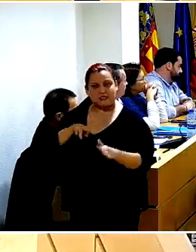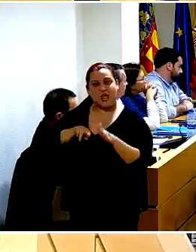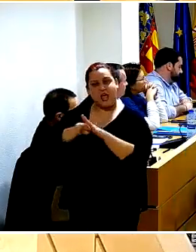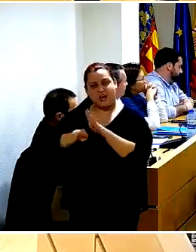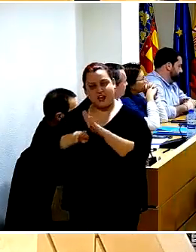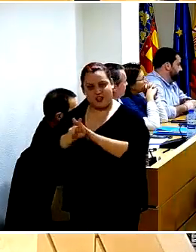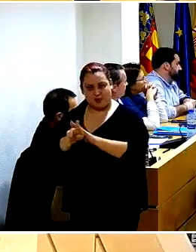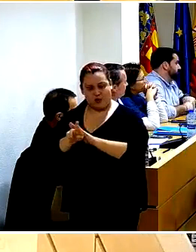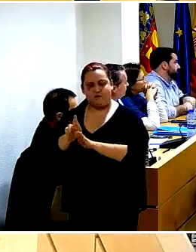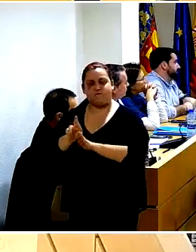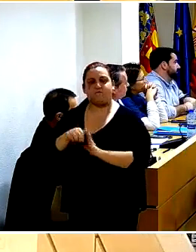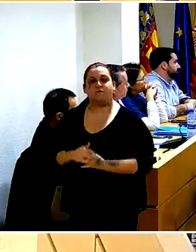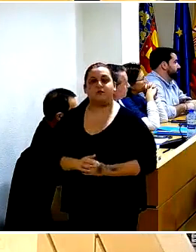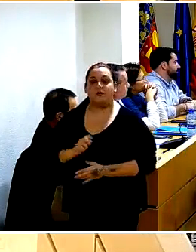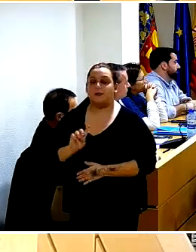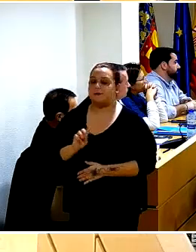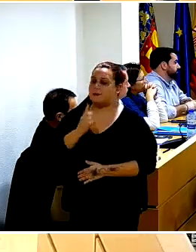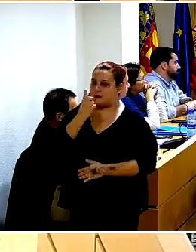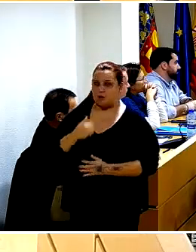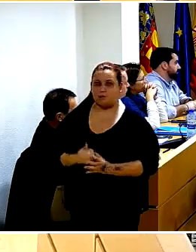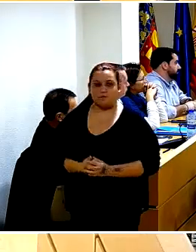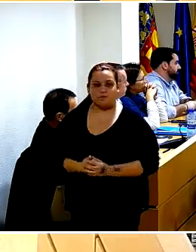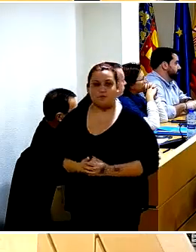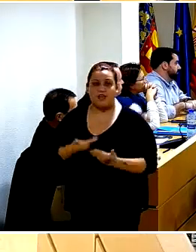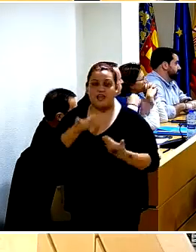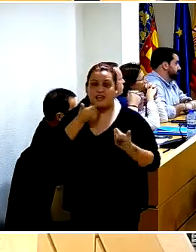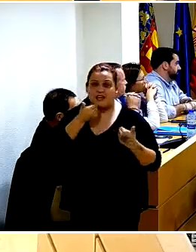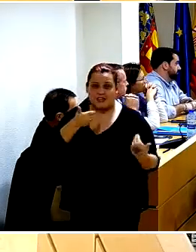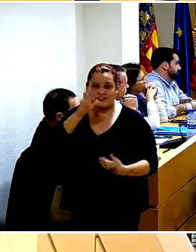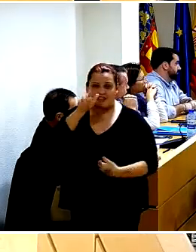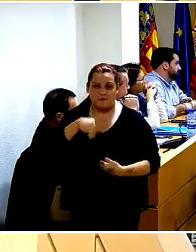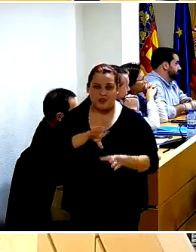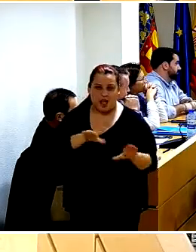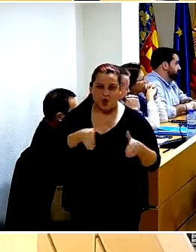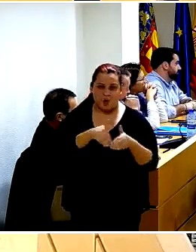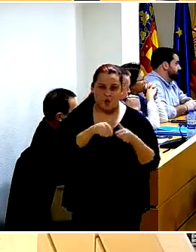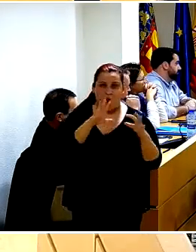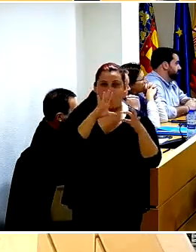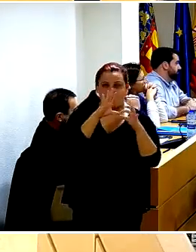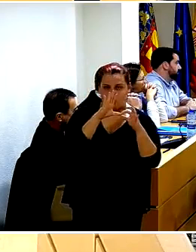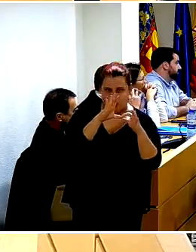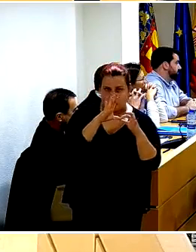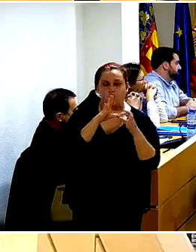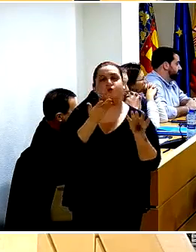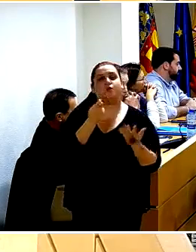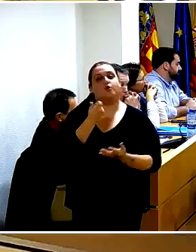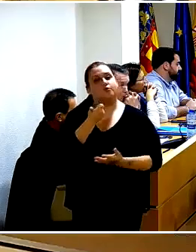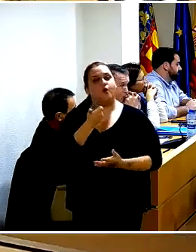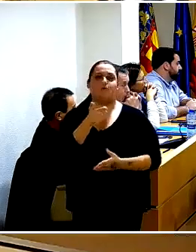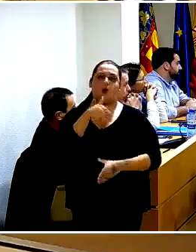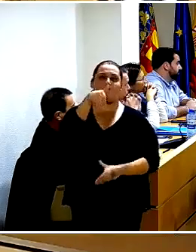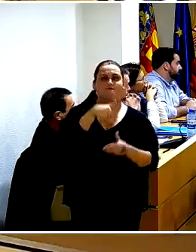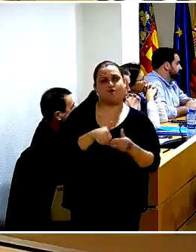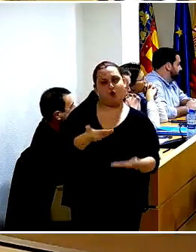en este cas. Bueno, primer, donar les gràcies també al grup Ciudadanos per aquest vot de confiança, no?, amb la seva abstenció. Jo entenc